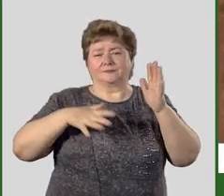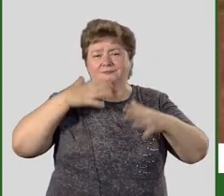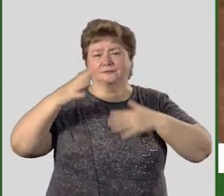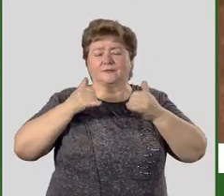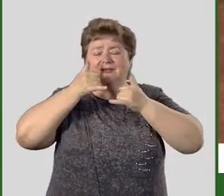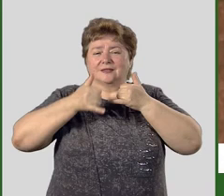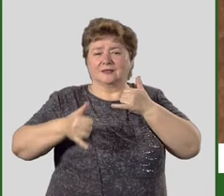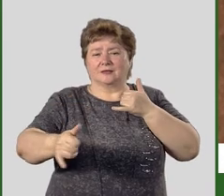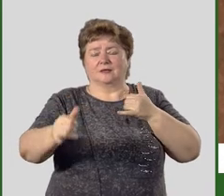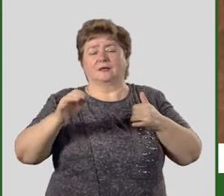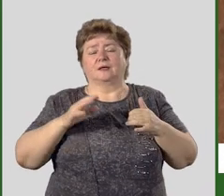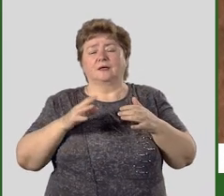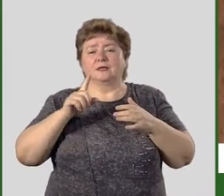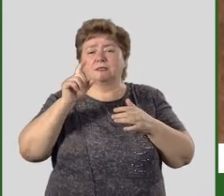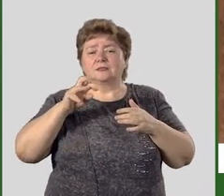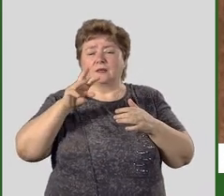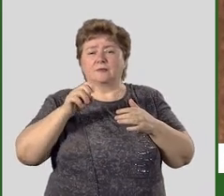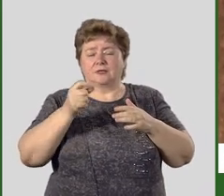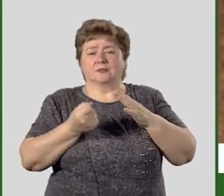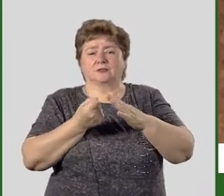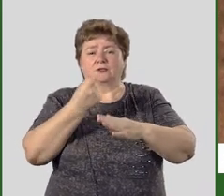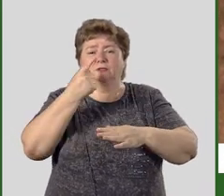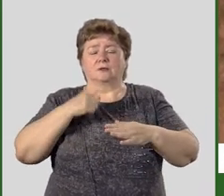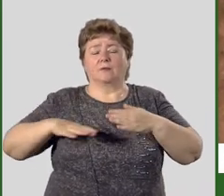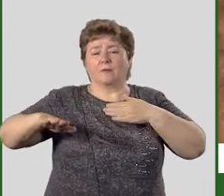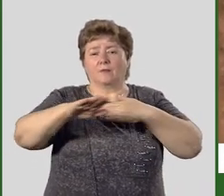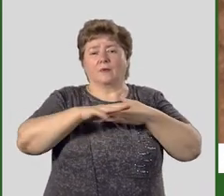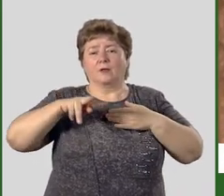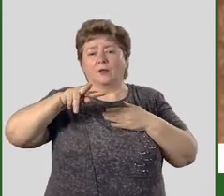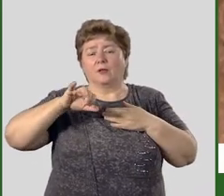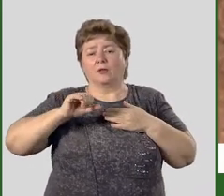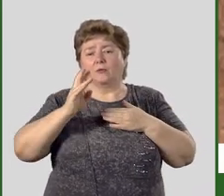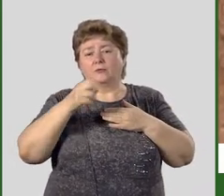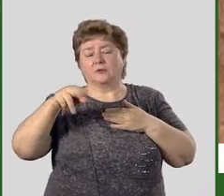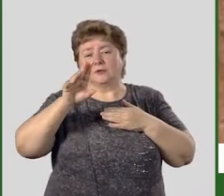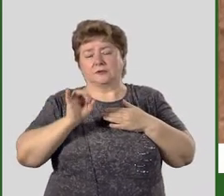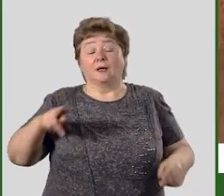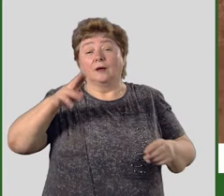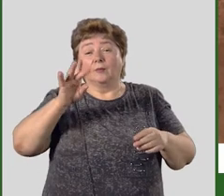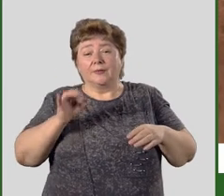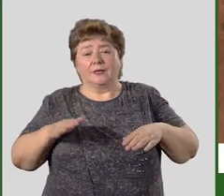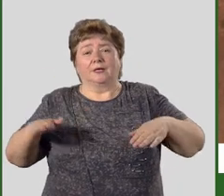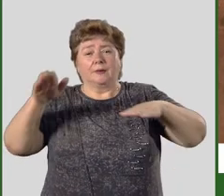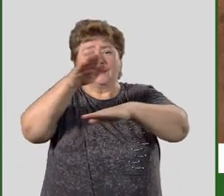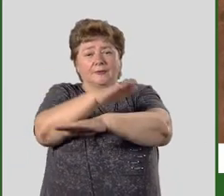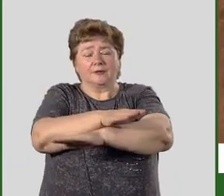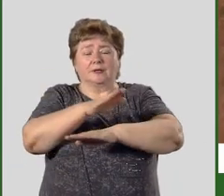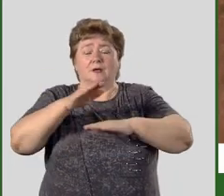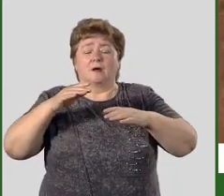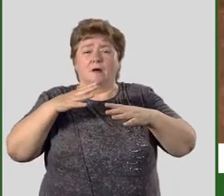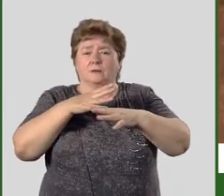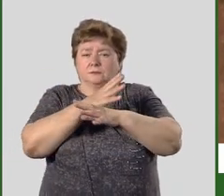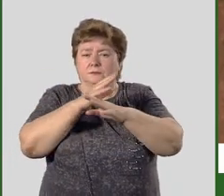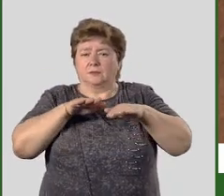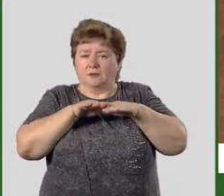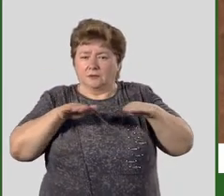стока. Замбези берет начало на плато Лунди. При пересечении выступов